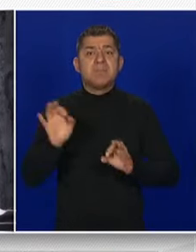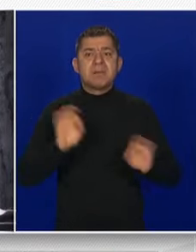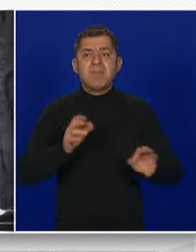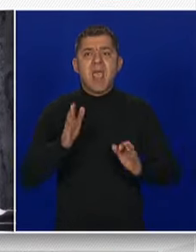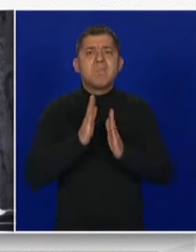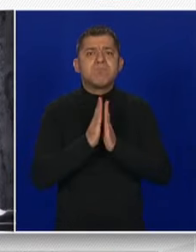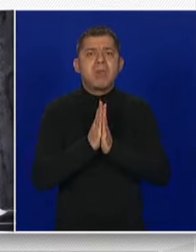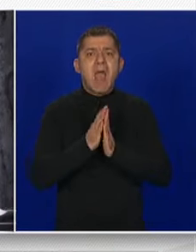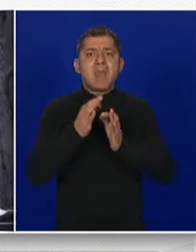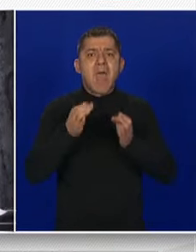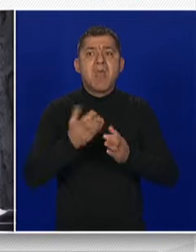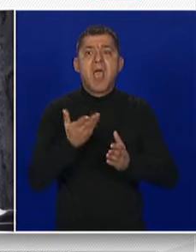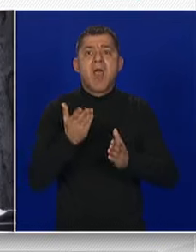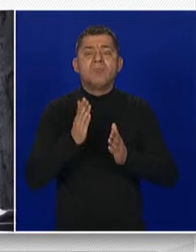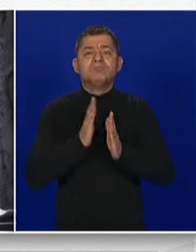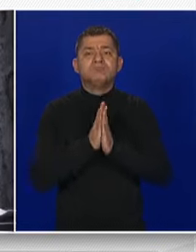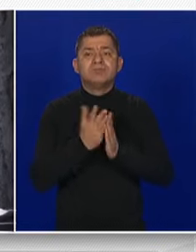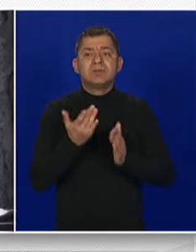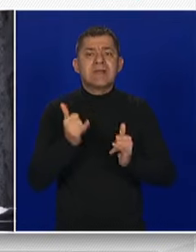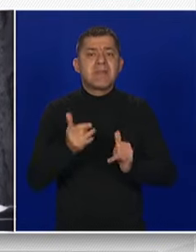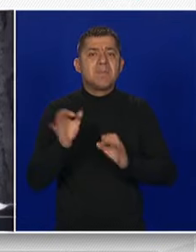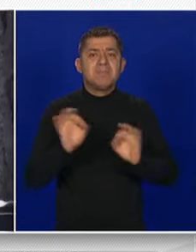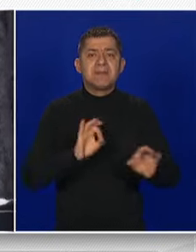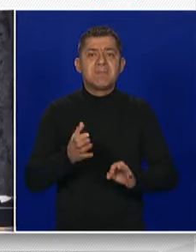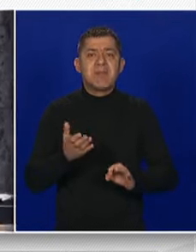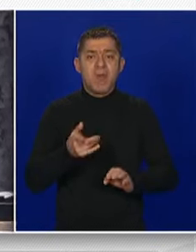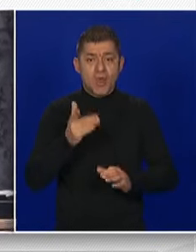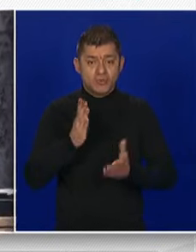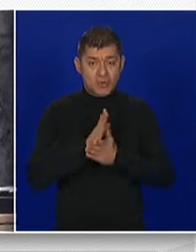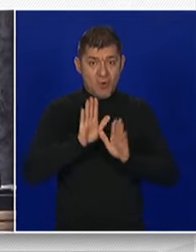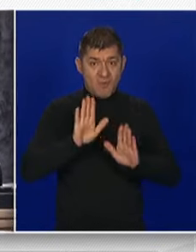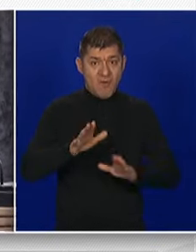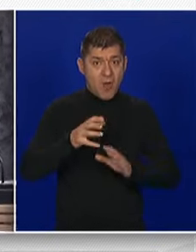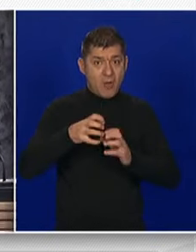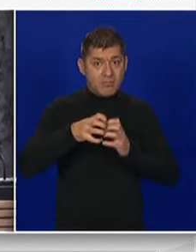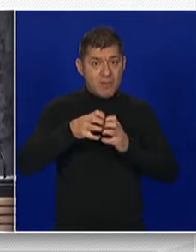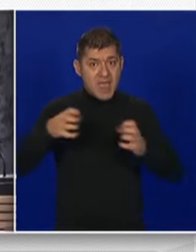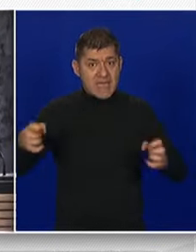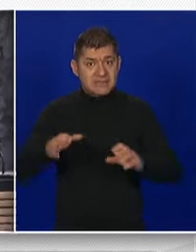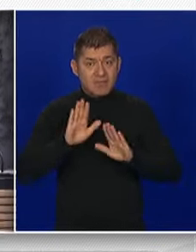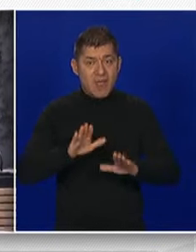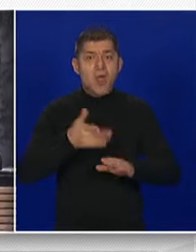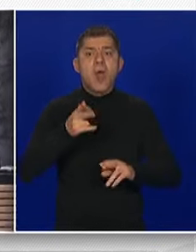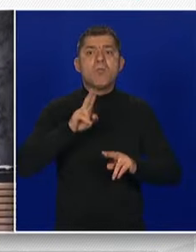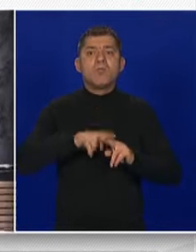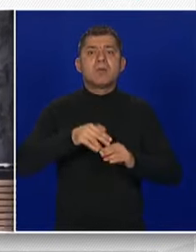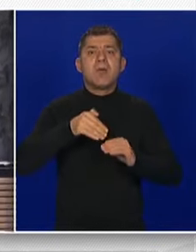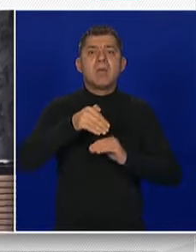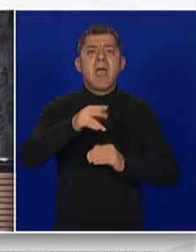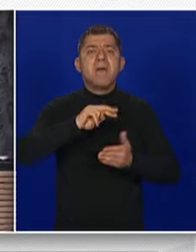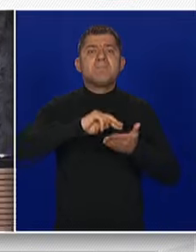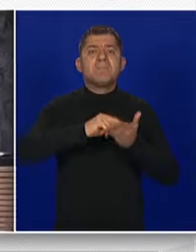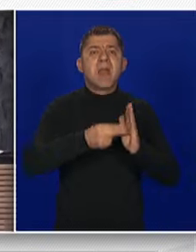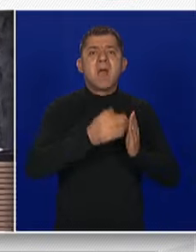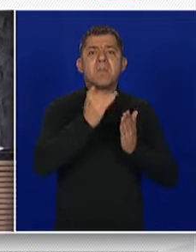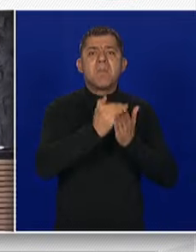u kojem smjeru razmišljate i ako se ovo nastavi, koji će sljedeći biti potezi? Dakle, mislim da čisto građani